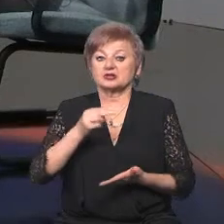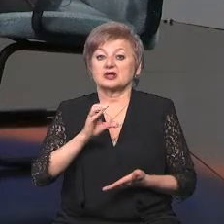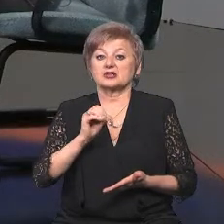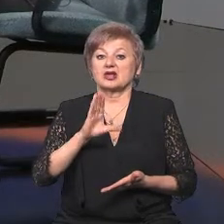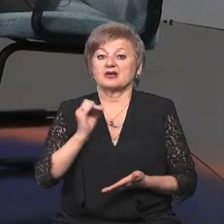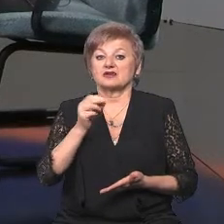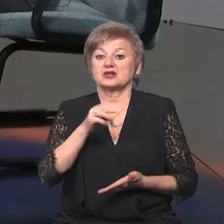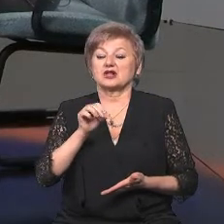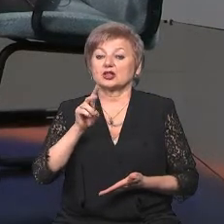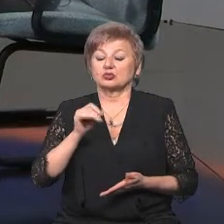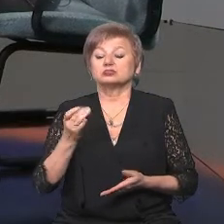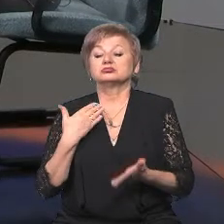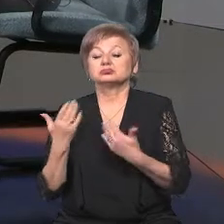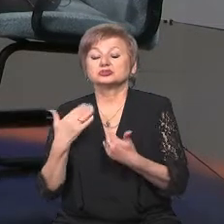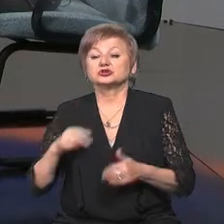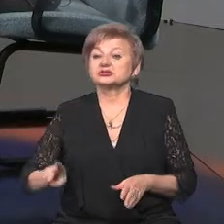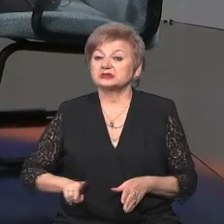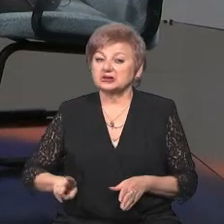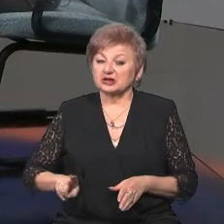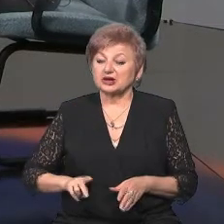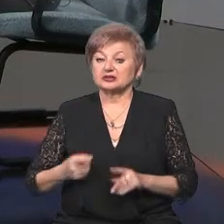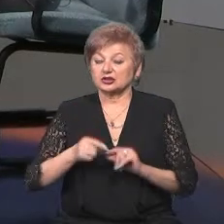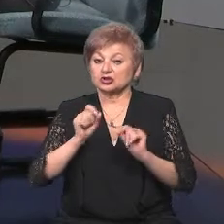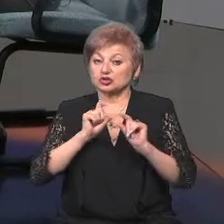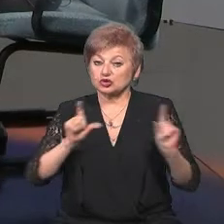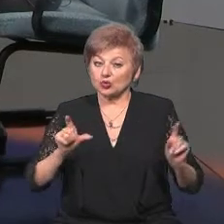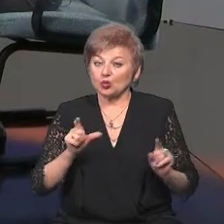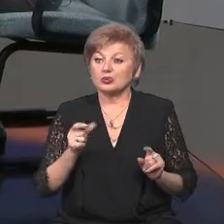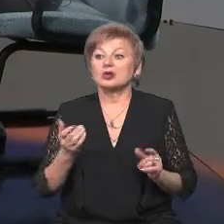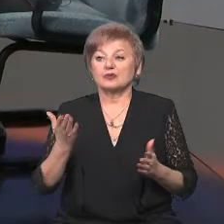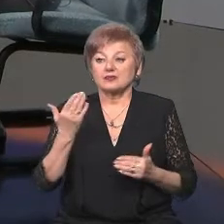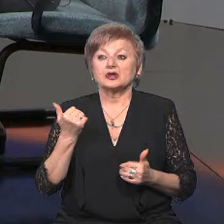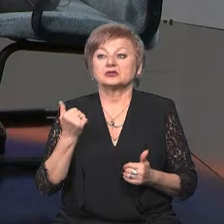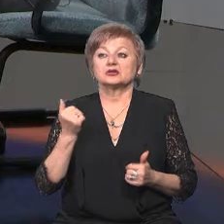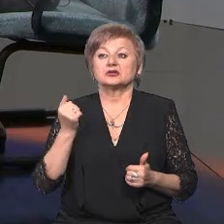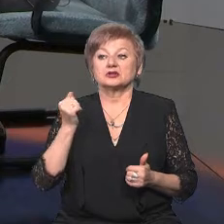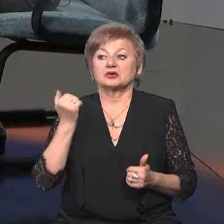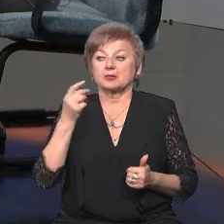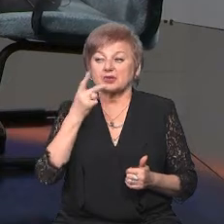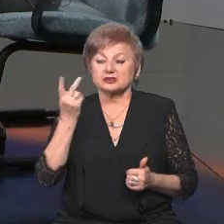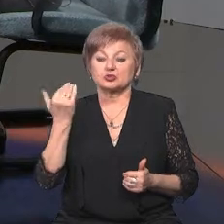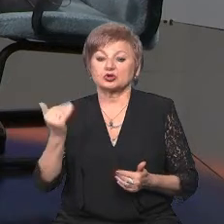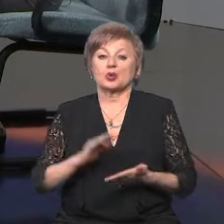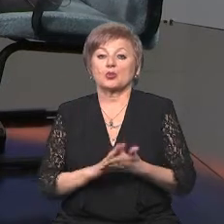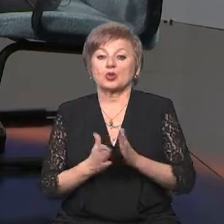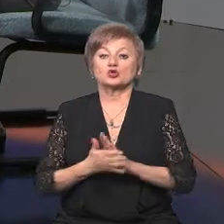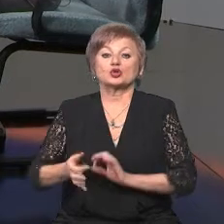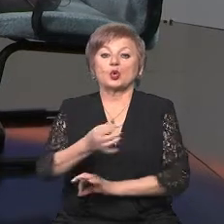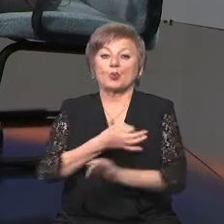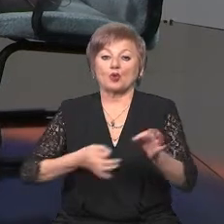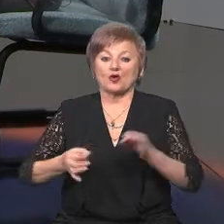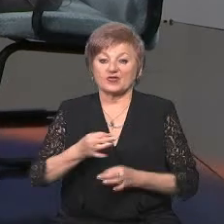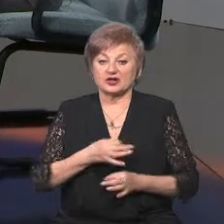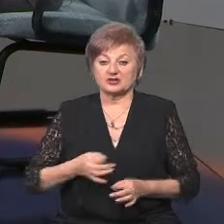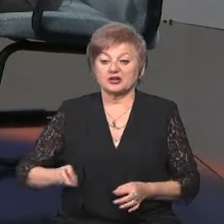Вона спілкувалася з директором академічного ліцею Запорізького. Давайте вислухаємо їх позицію перед нашим обговоренням. Тож прошу